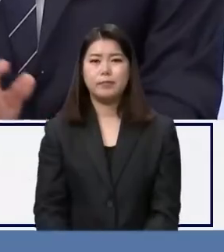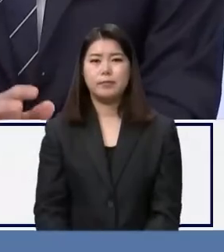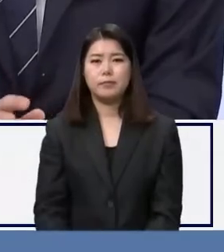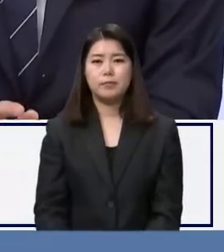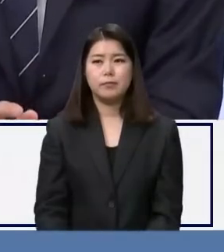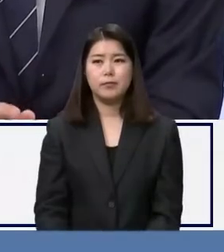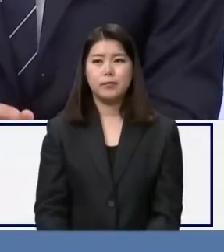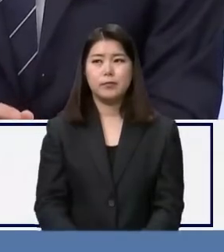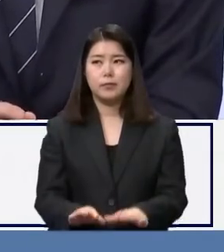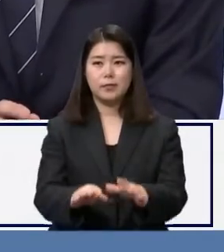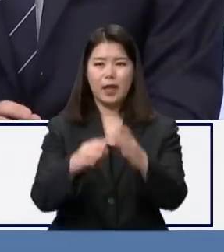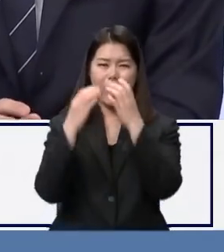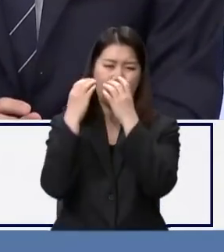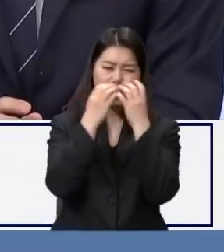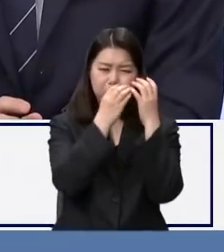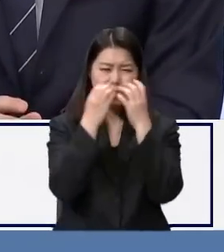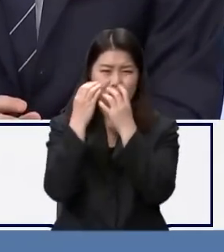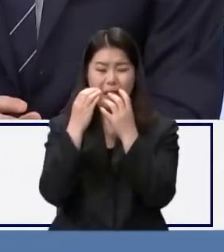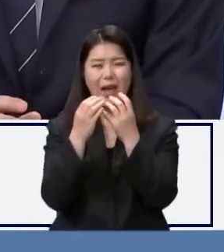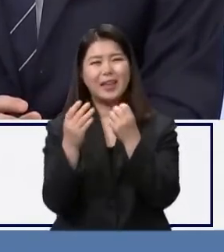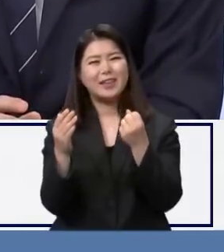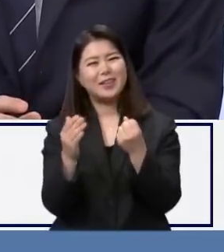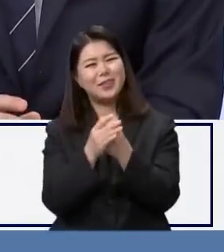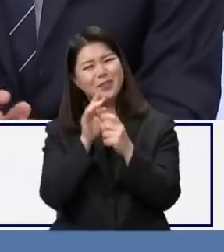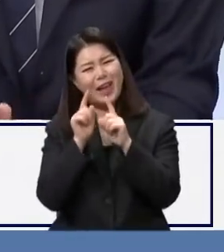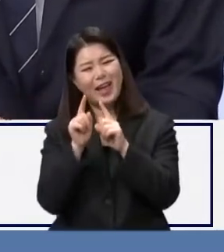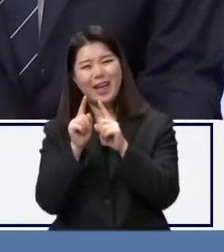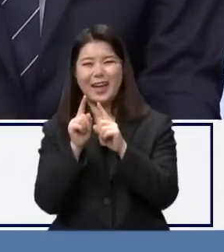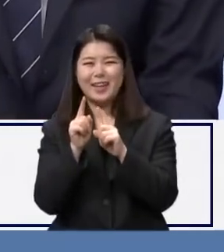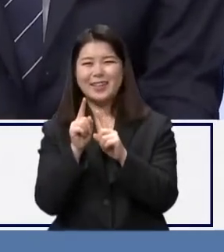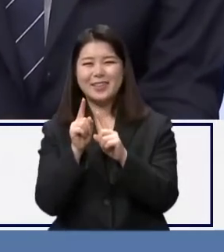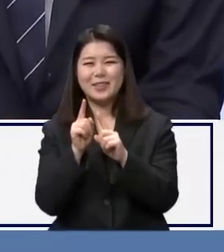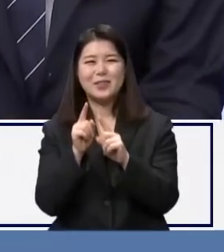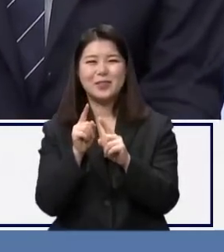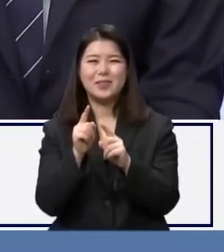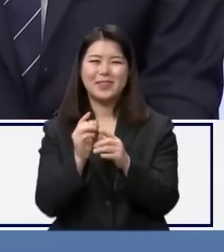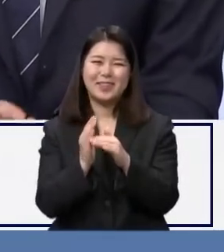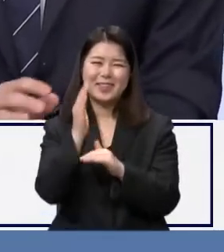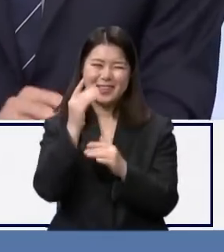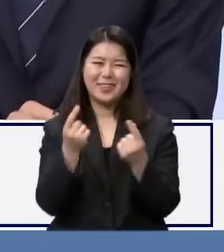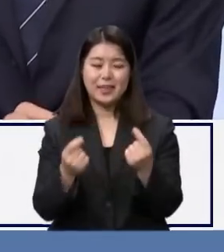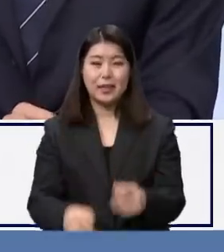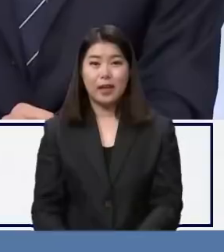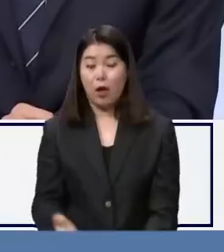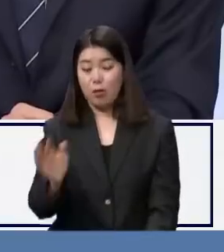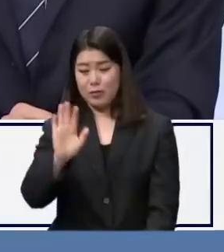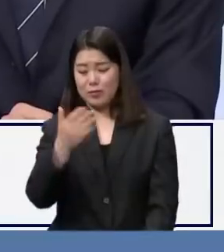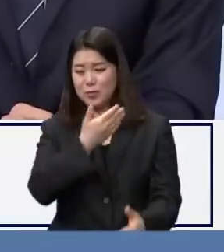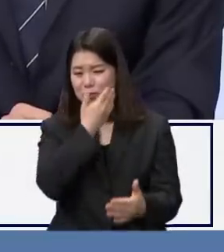수박 먹는 걸 가지고 그렇게 이야기하기까지는 어렵다 이렇게 이야기 드리고 싶어요